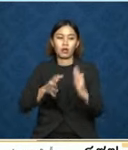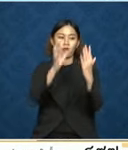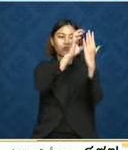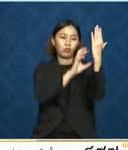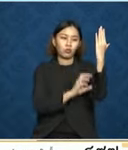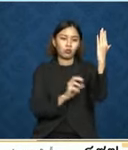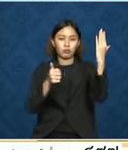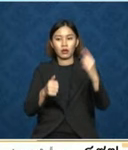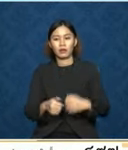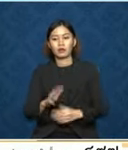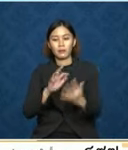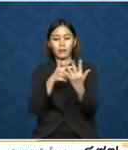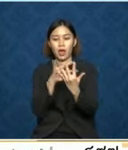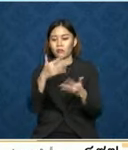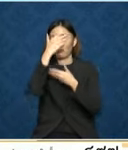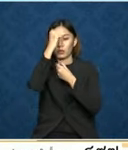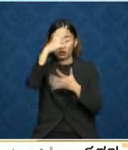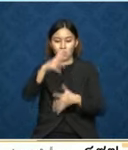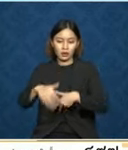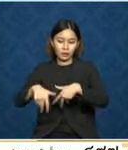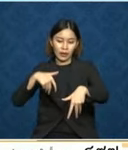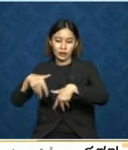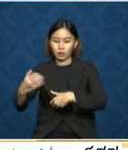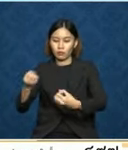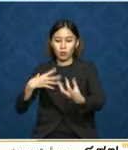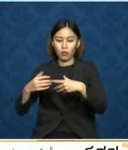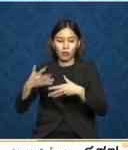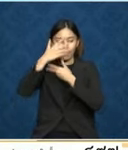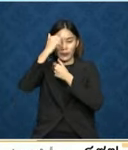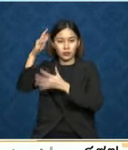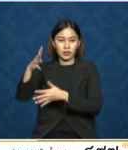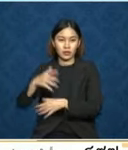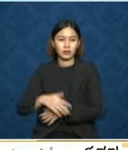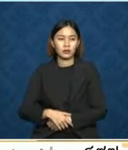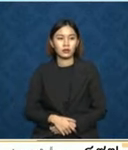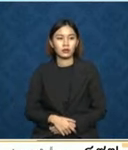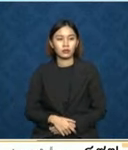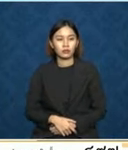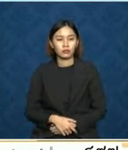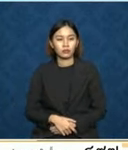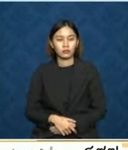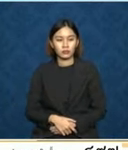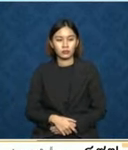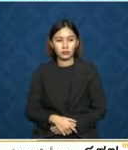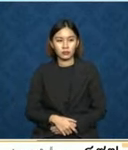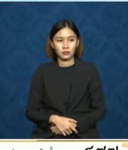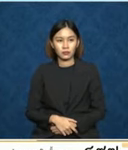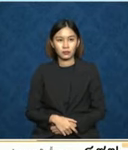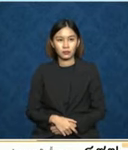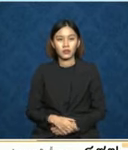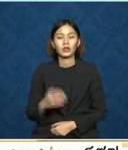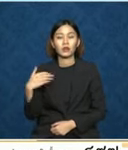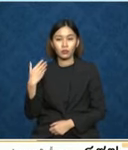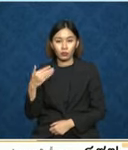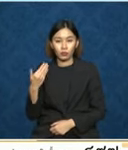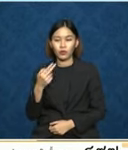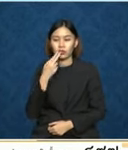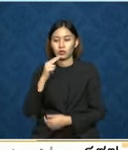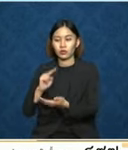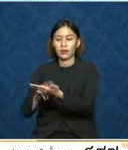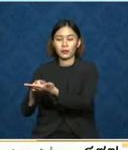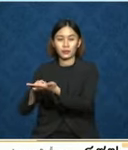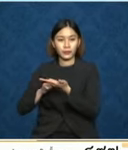เสียงของประชาชนท่านประธานครับหลังจากที่ผมได้รับหนังสือฉบับนั้นผมเลยต้องนำเรื่องนี้มาหารือ